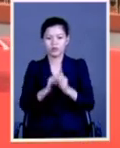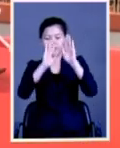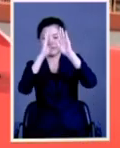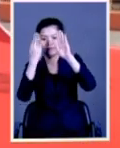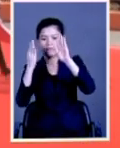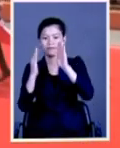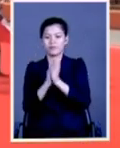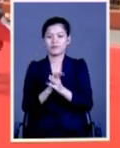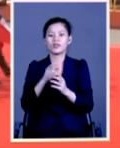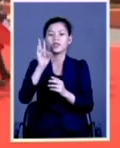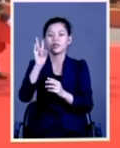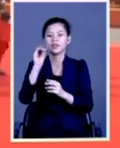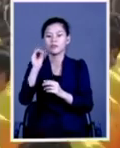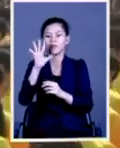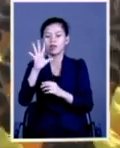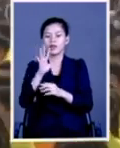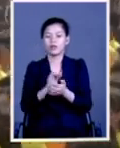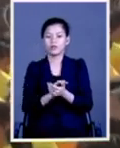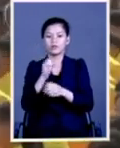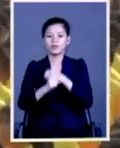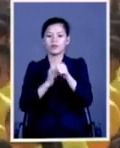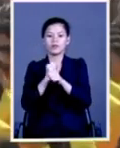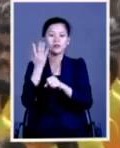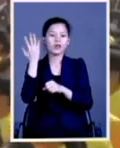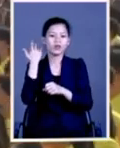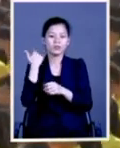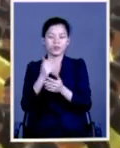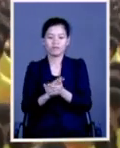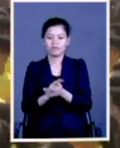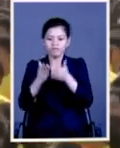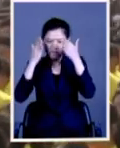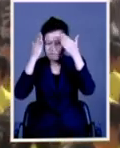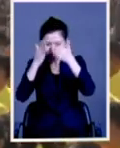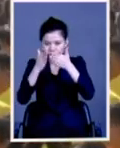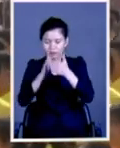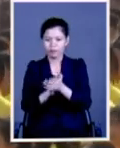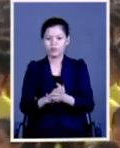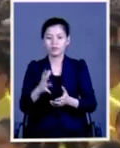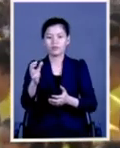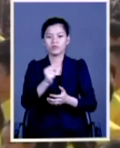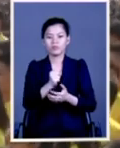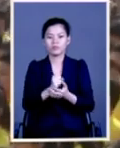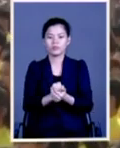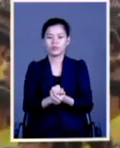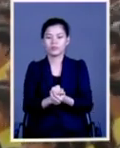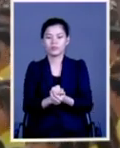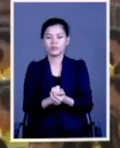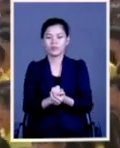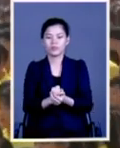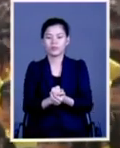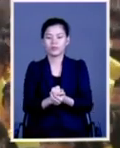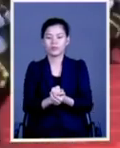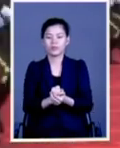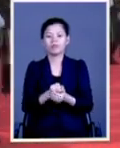คคอมมิวนิสต์จีนได้สืบต่อยึดมั่นลัทธิมาร์กแนวคิดเหมาจื้อตงทฤษฎีเติ้งเสี่ยวผิ